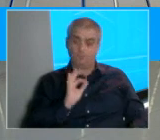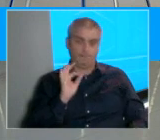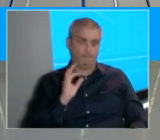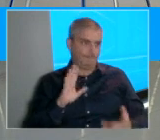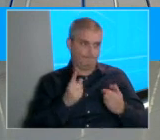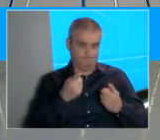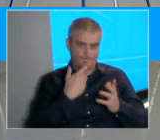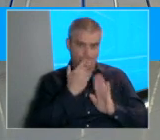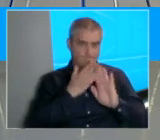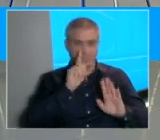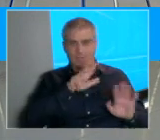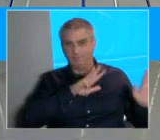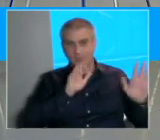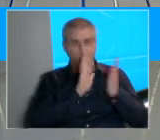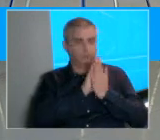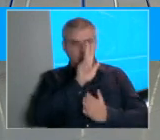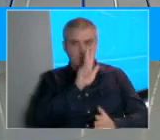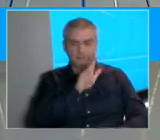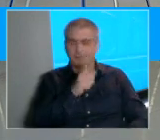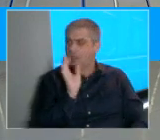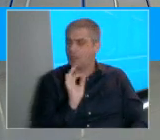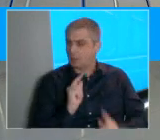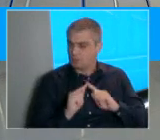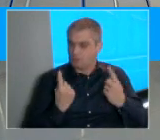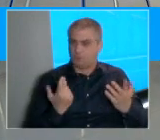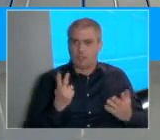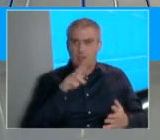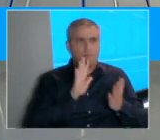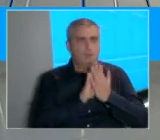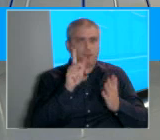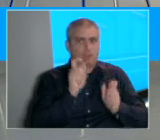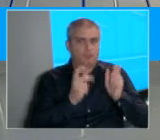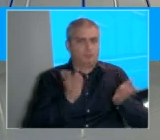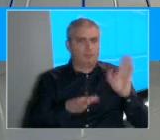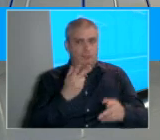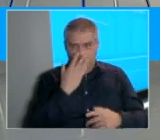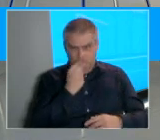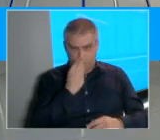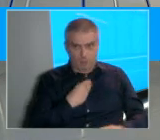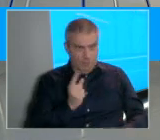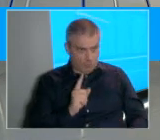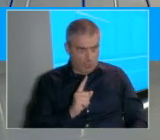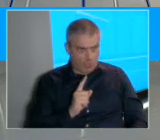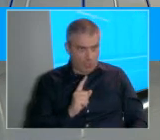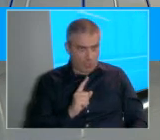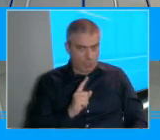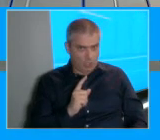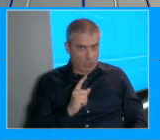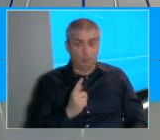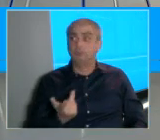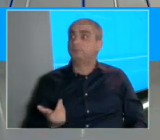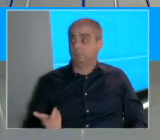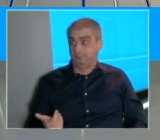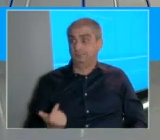אפרופו מה שאמרת, 1918 וכאלה, זה עדיין מוזר ב-2019 שאנשים מתים משפעת, לא? אני